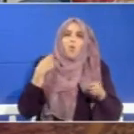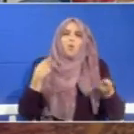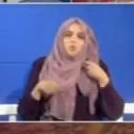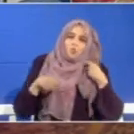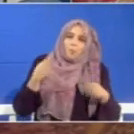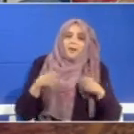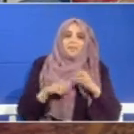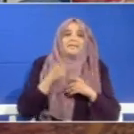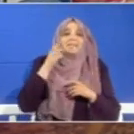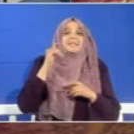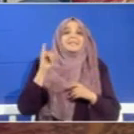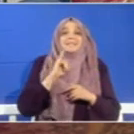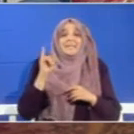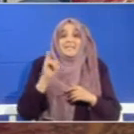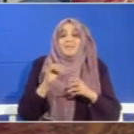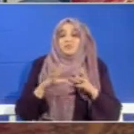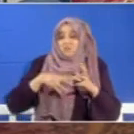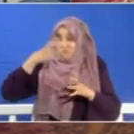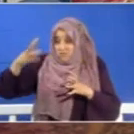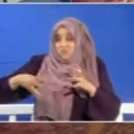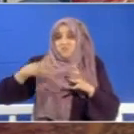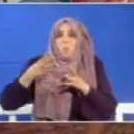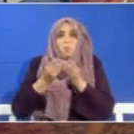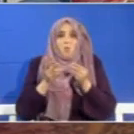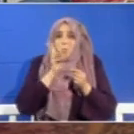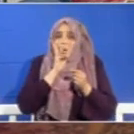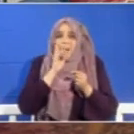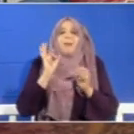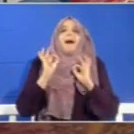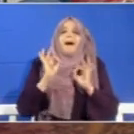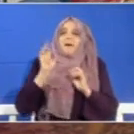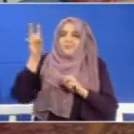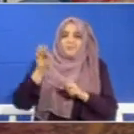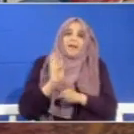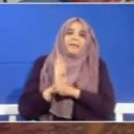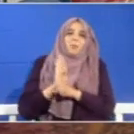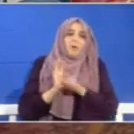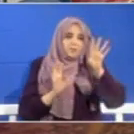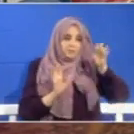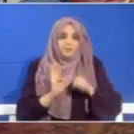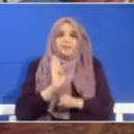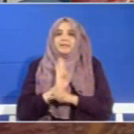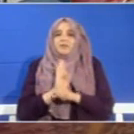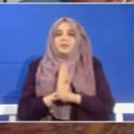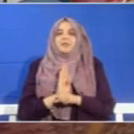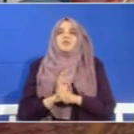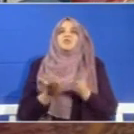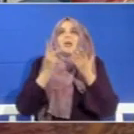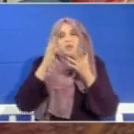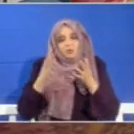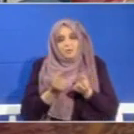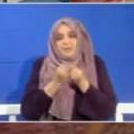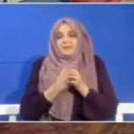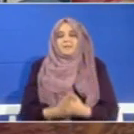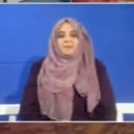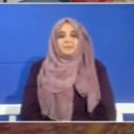الأمور، أدخلوا كما قال الله تعالى حكما من أهلها وحكما من أهله إن يريد إصلاحا يوفق الله بينهما، وربي